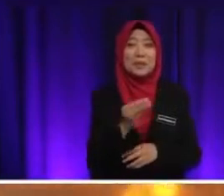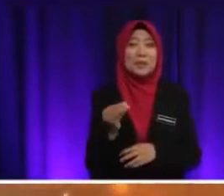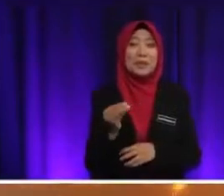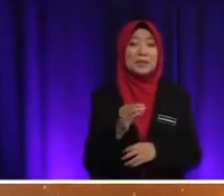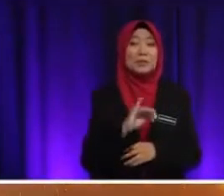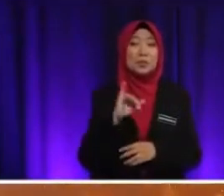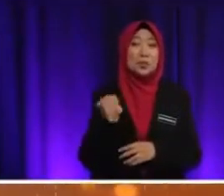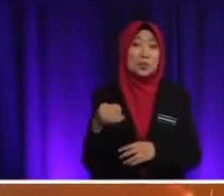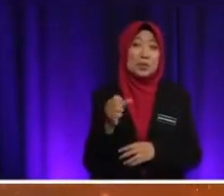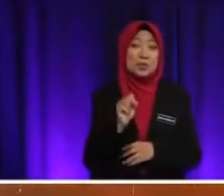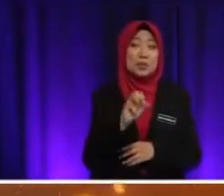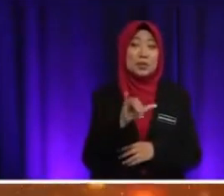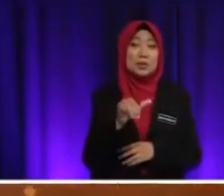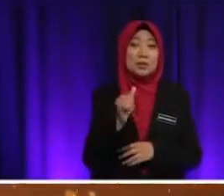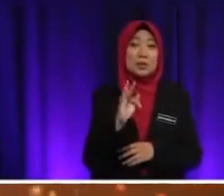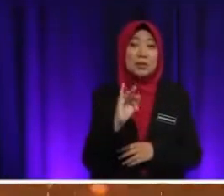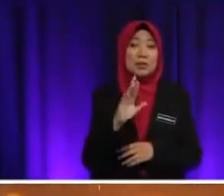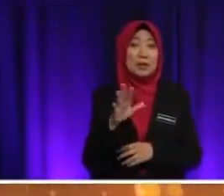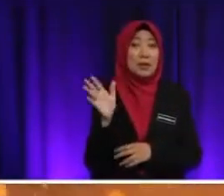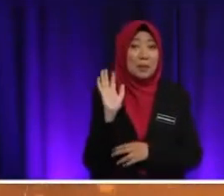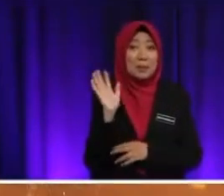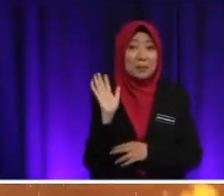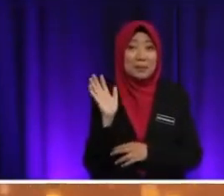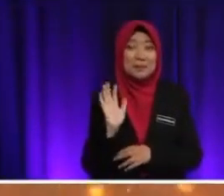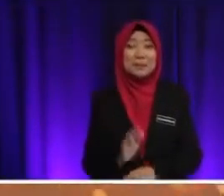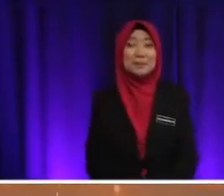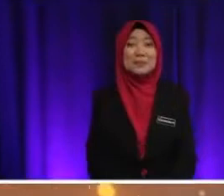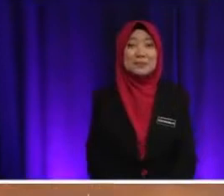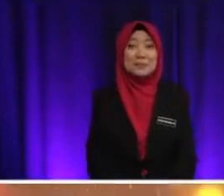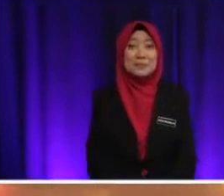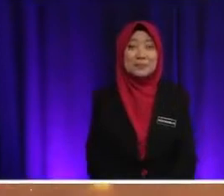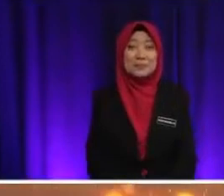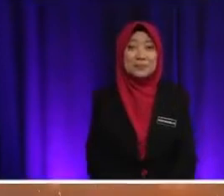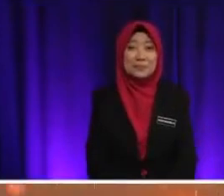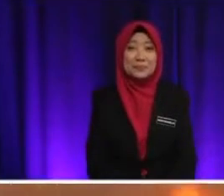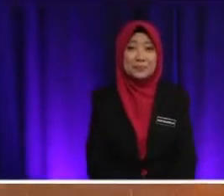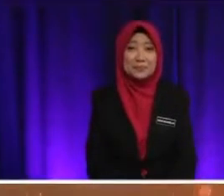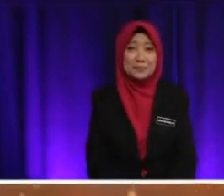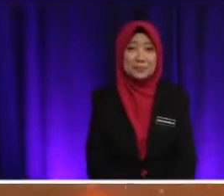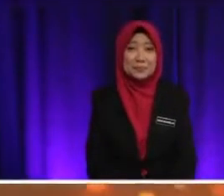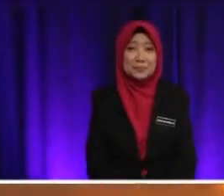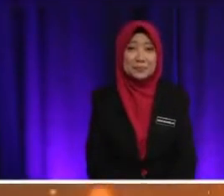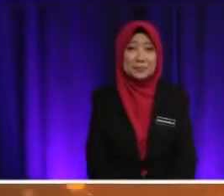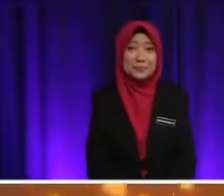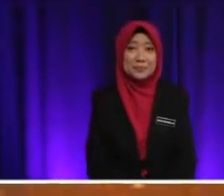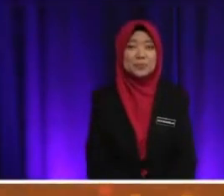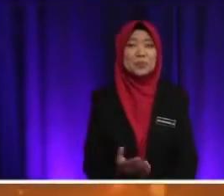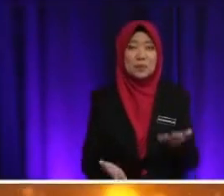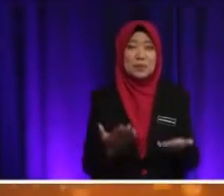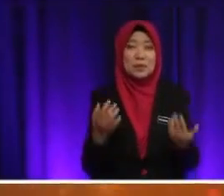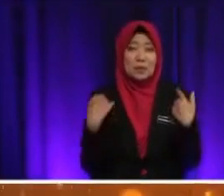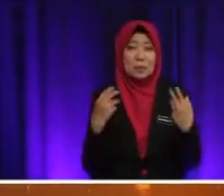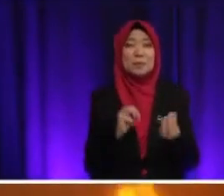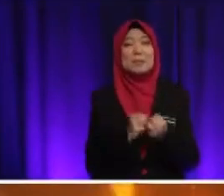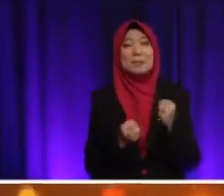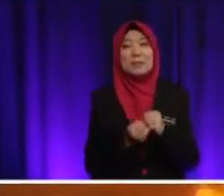Syafira. Lambai sikit. Okey, sila lambai. Okey, tidak mengapa. Mungkin ada sedikit masalah teknikal saja. Ya,